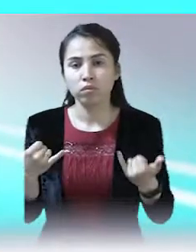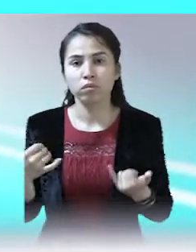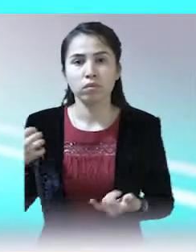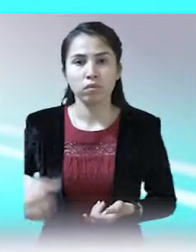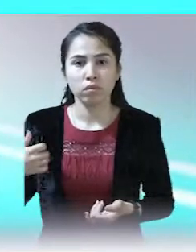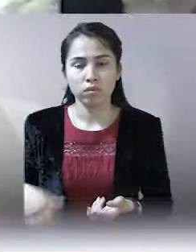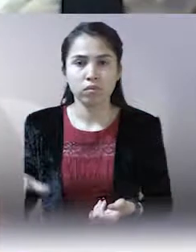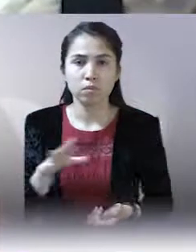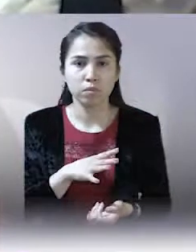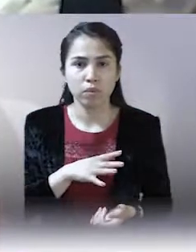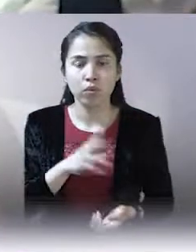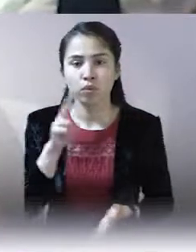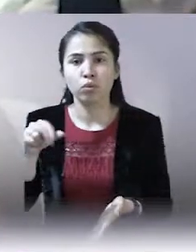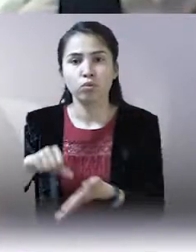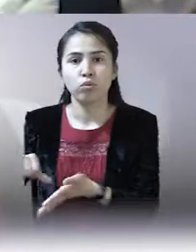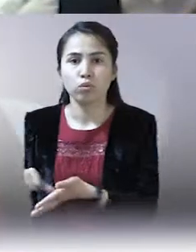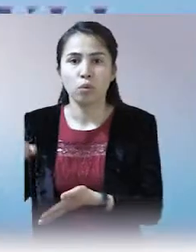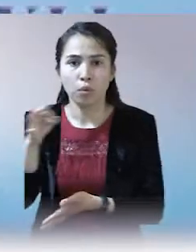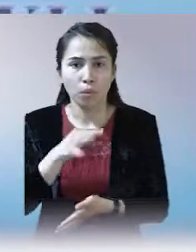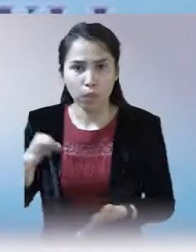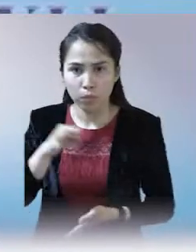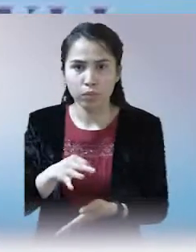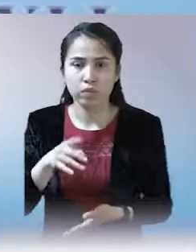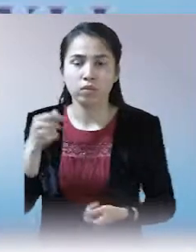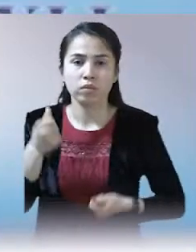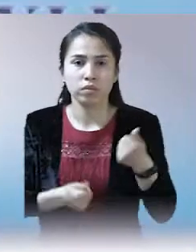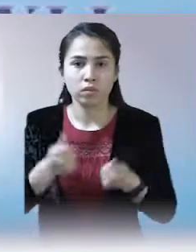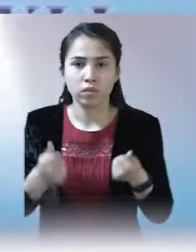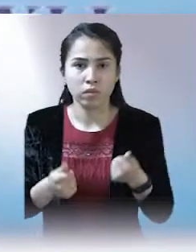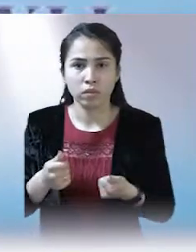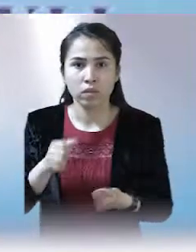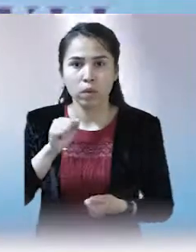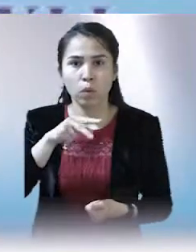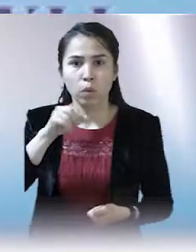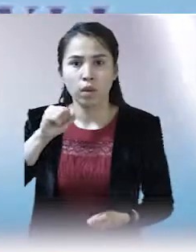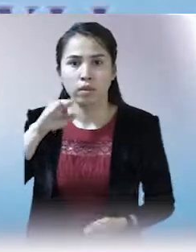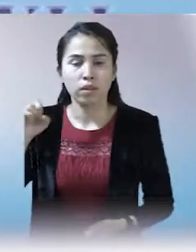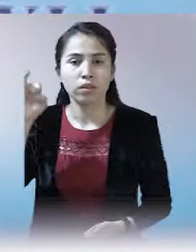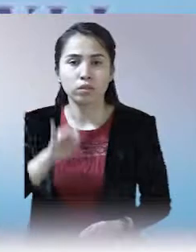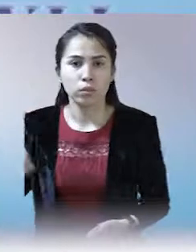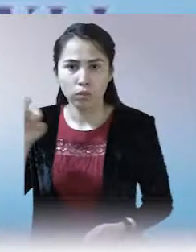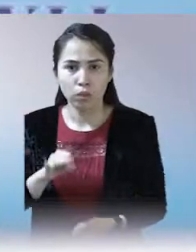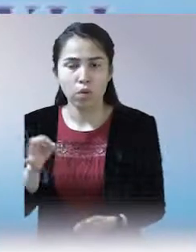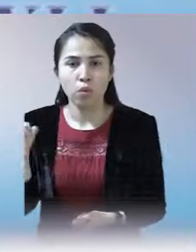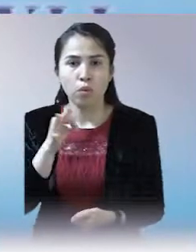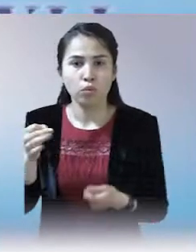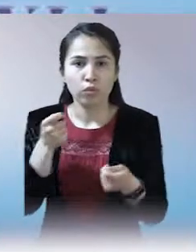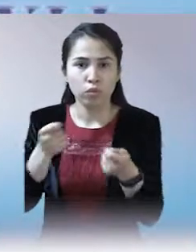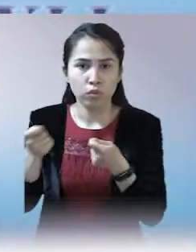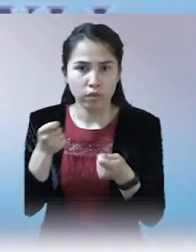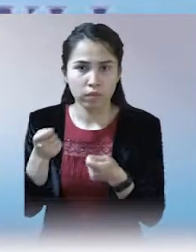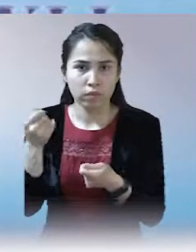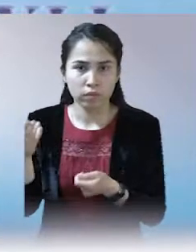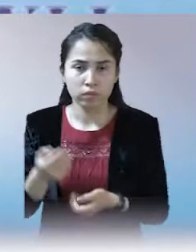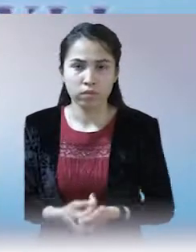жамбылского региона и защитили свои научные проекты сегодня проходят на базе идет награждение участников конкурса